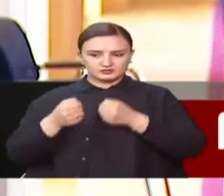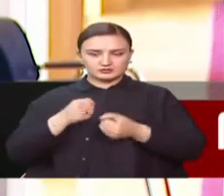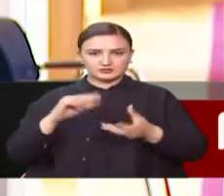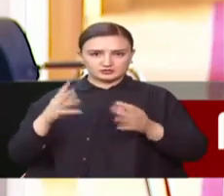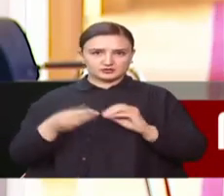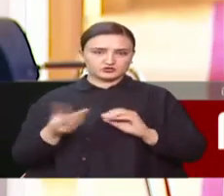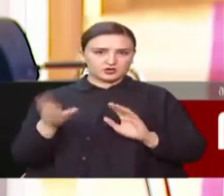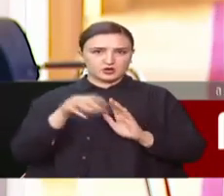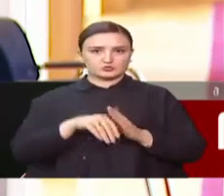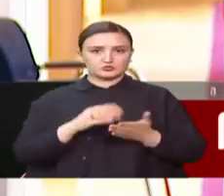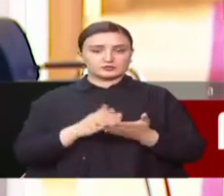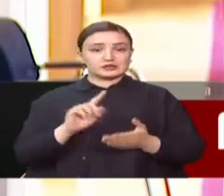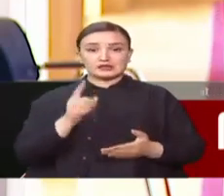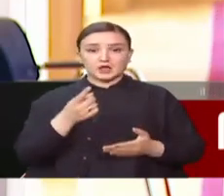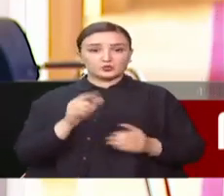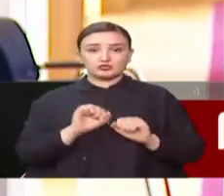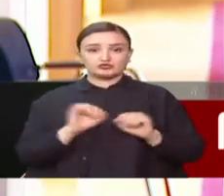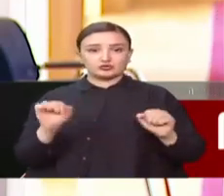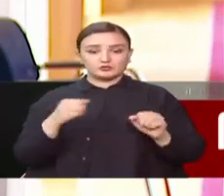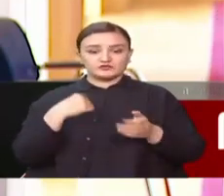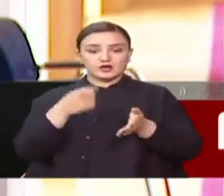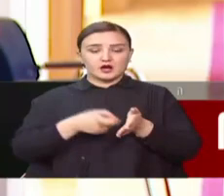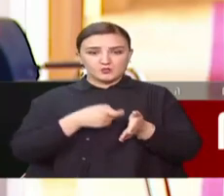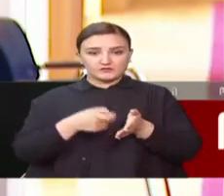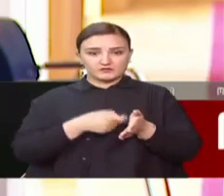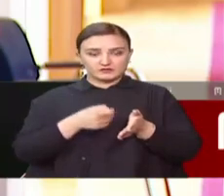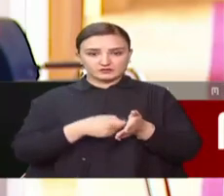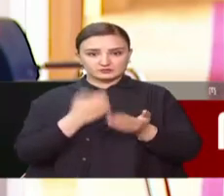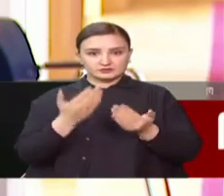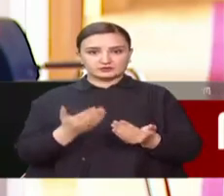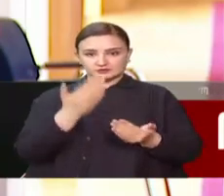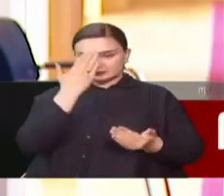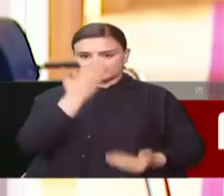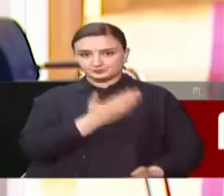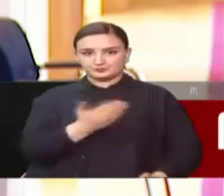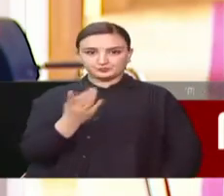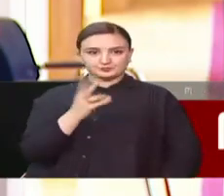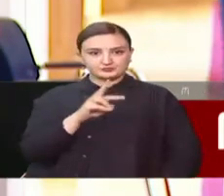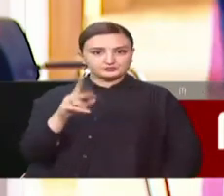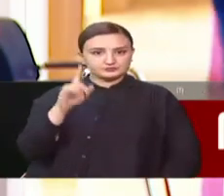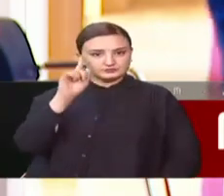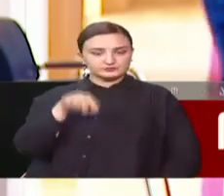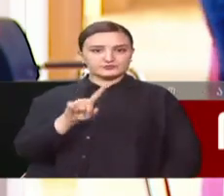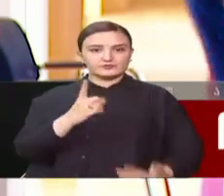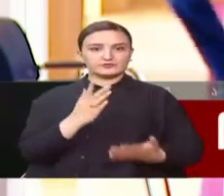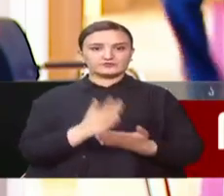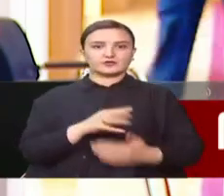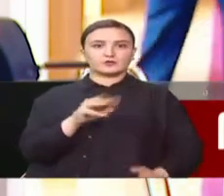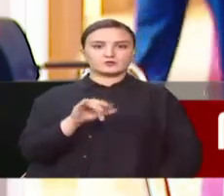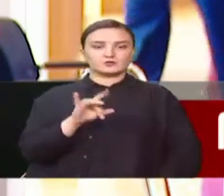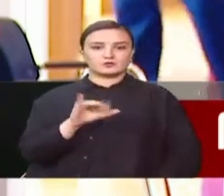რატო არ შეიძლებოდა ჩვენ გამოგვეკლია ის, ან საზოგადოებას, ასე ვთქვათ, ცოდნა ის, რომ რატომ არის ბატონი